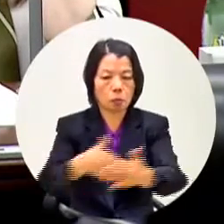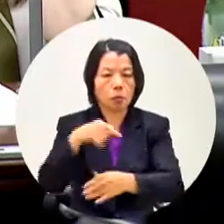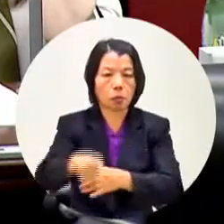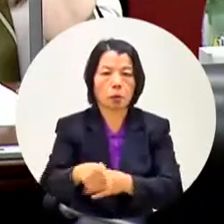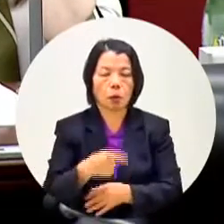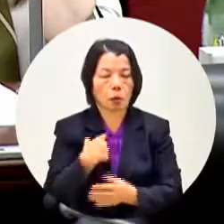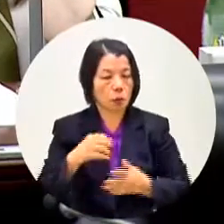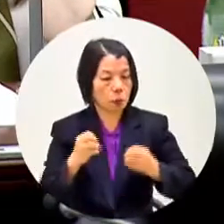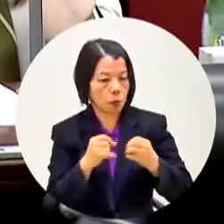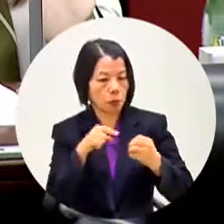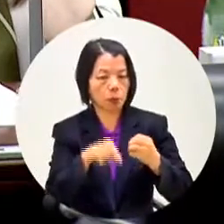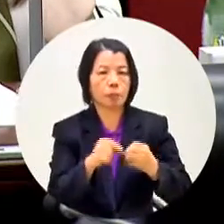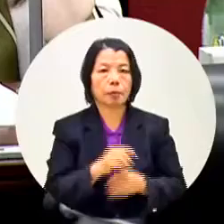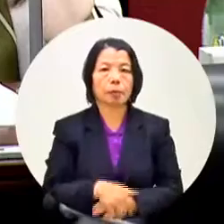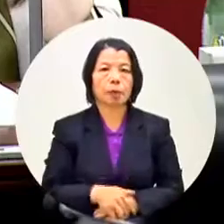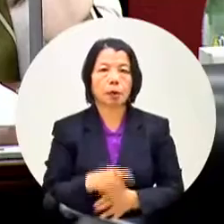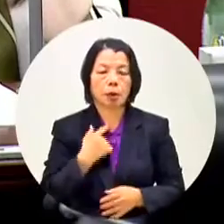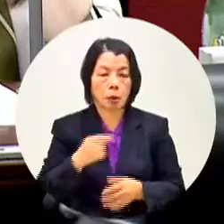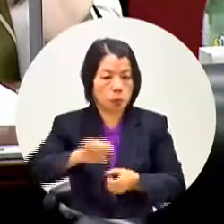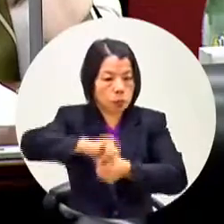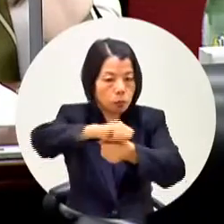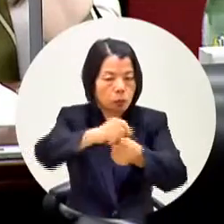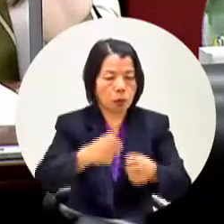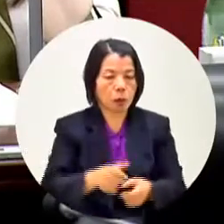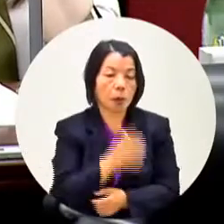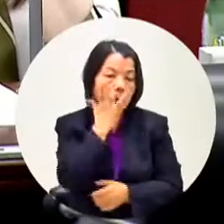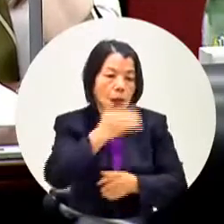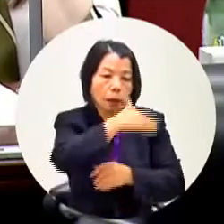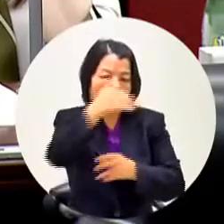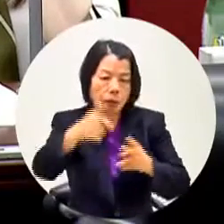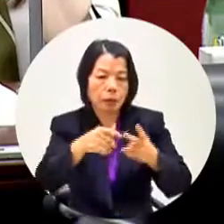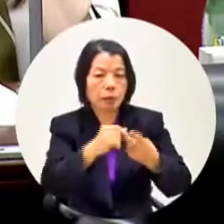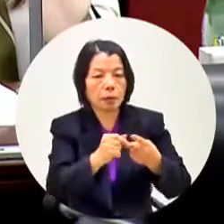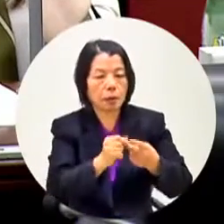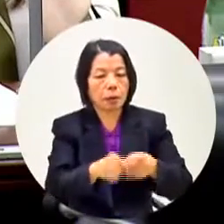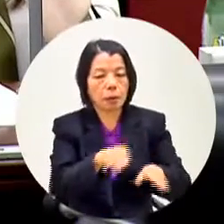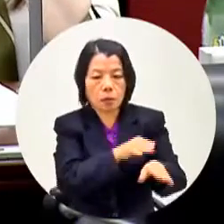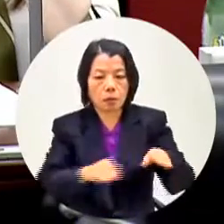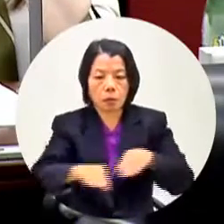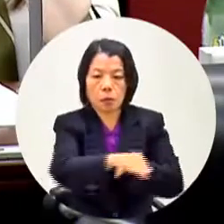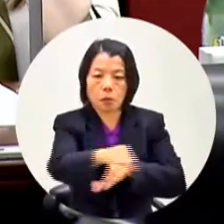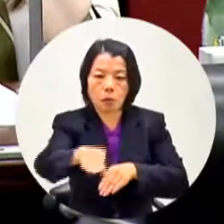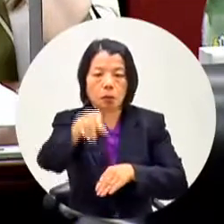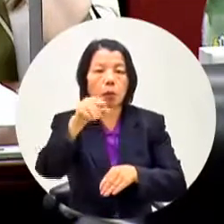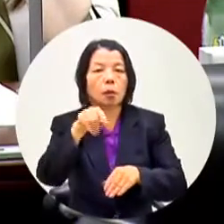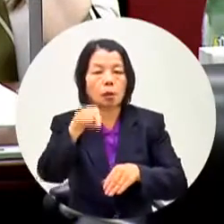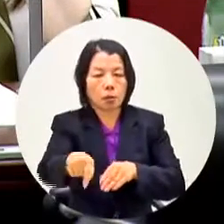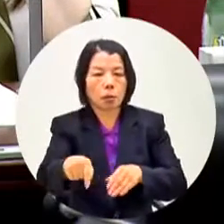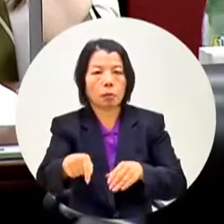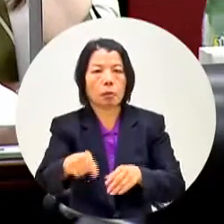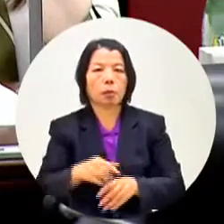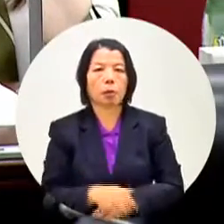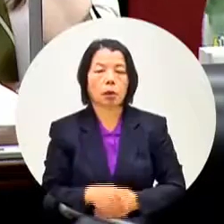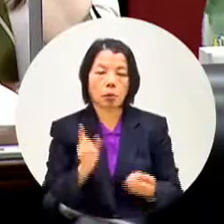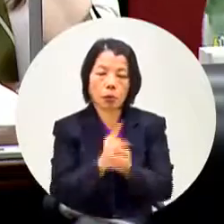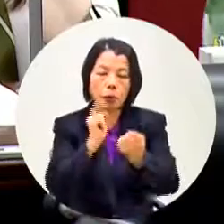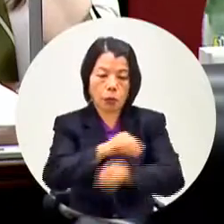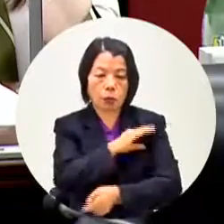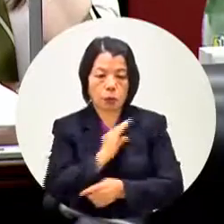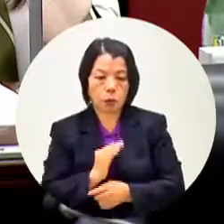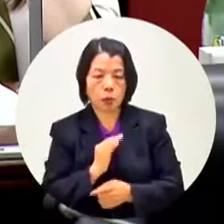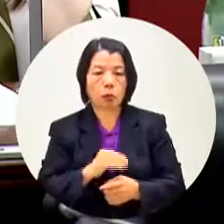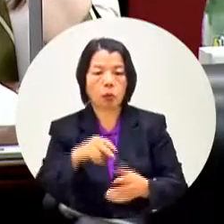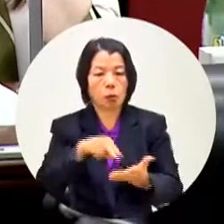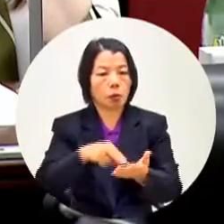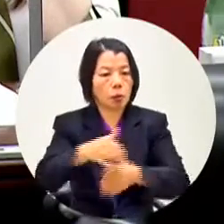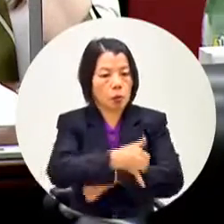完工。那针对这个桥头科学园区，好，那本席想要针对它的连外的一个交通，好，来跟我